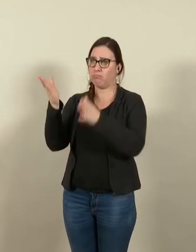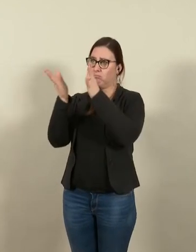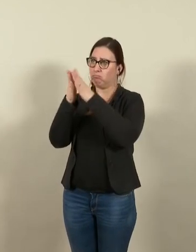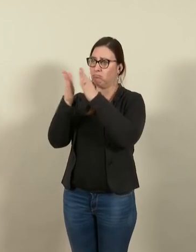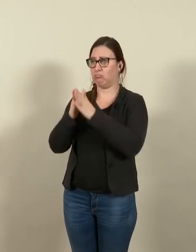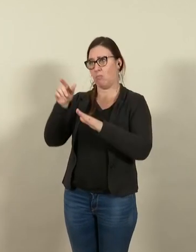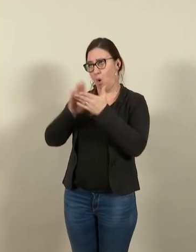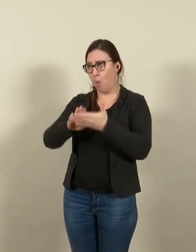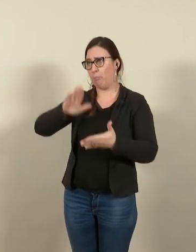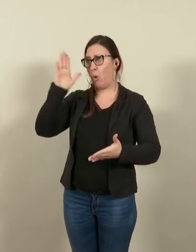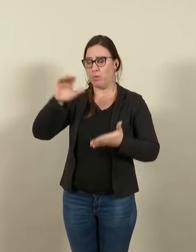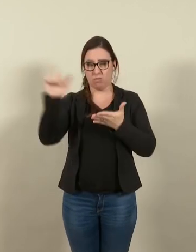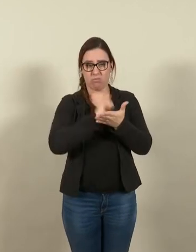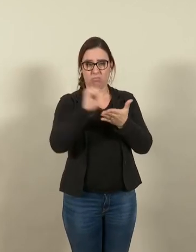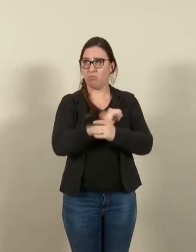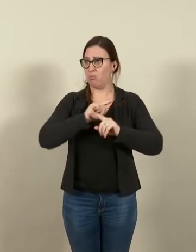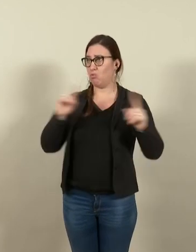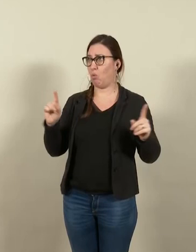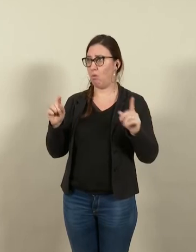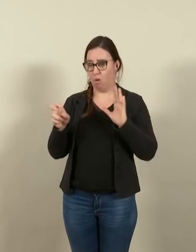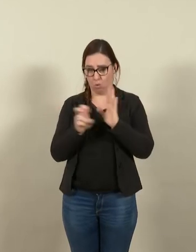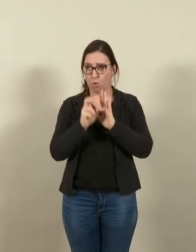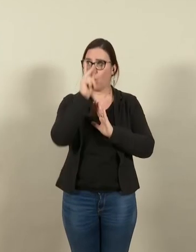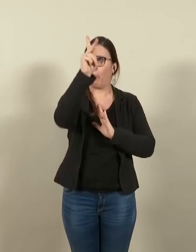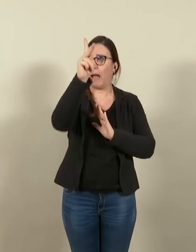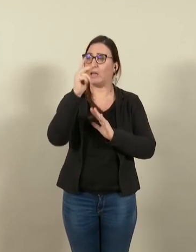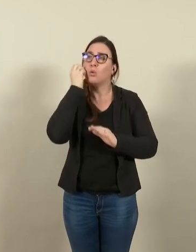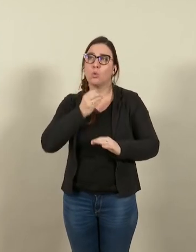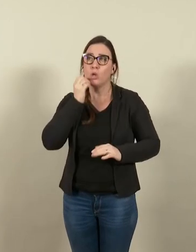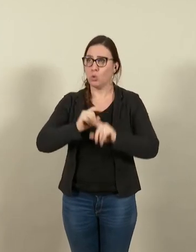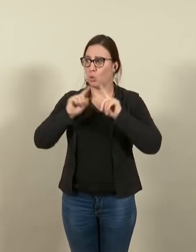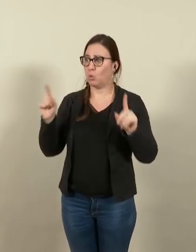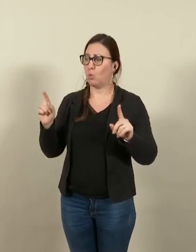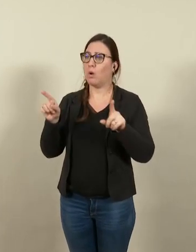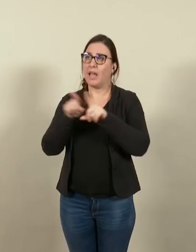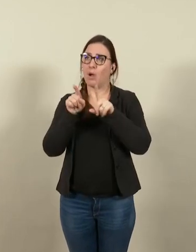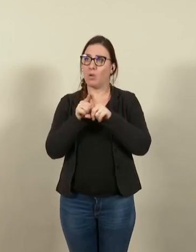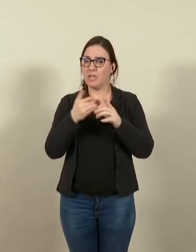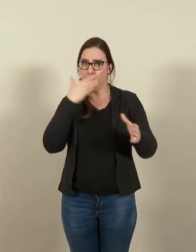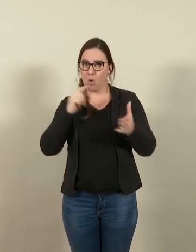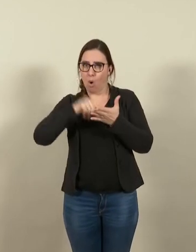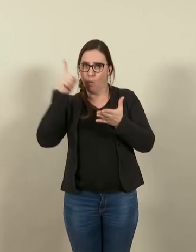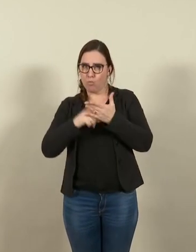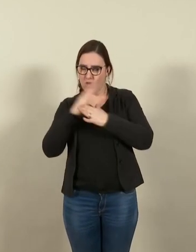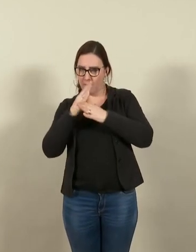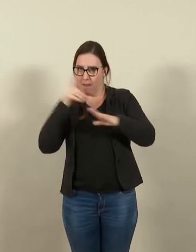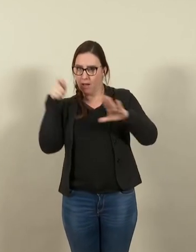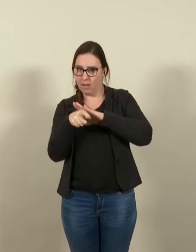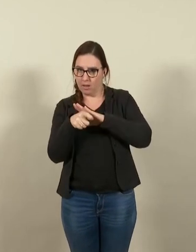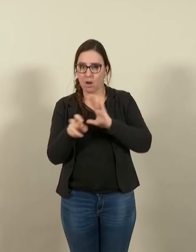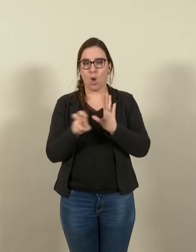s'engager à ne pas diminuer le nombre de TGV Grenoble Paris quotidien et à fléché des financements sur la ligne